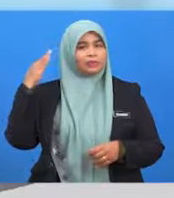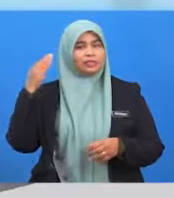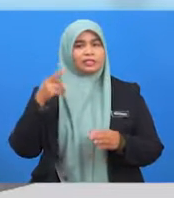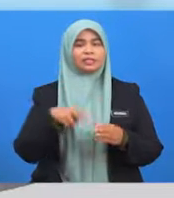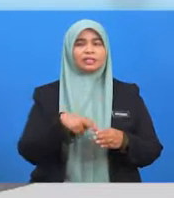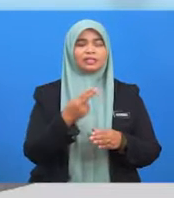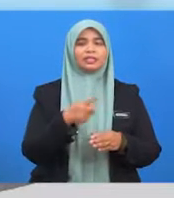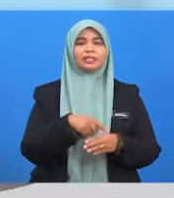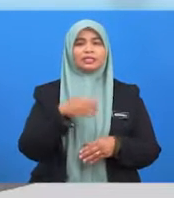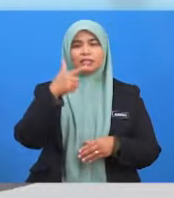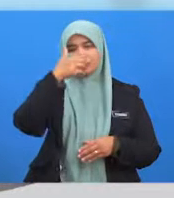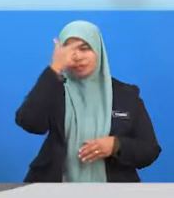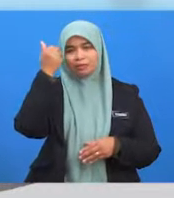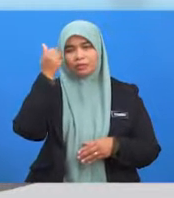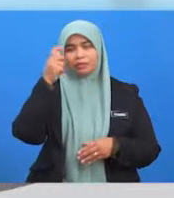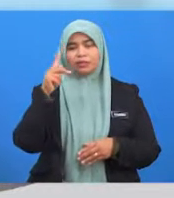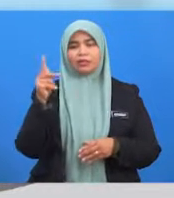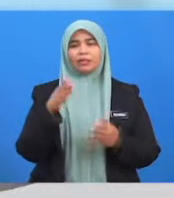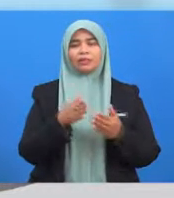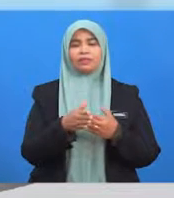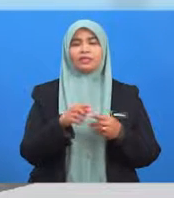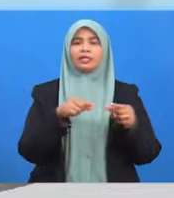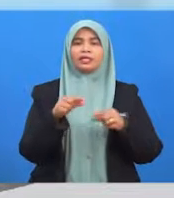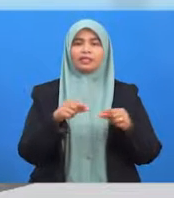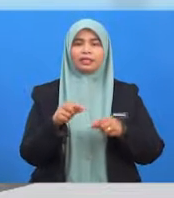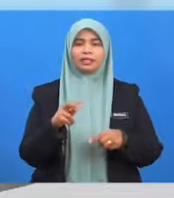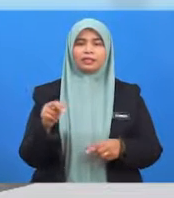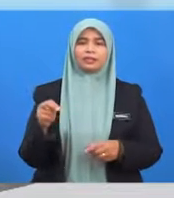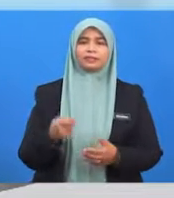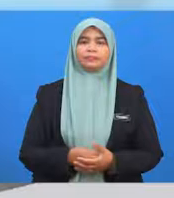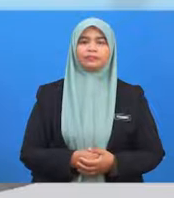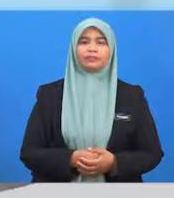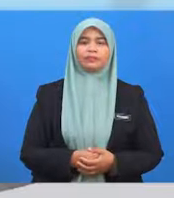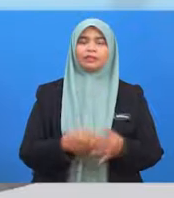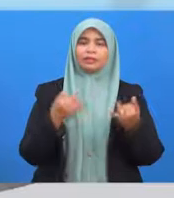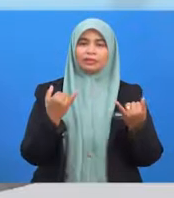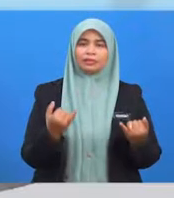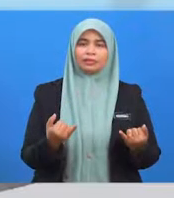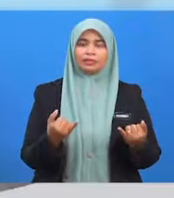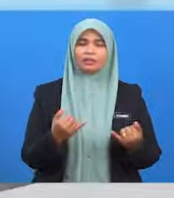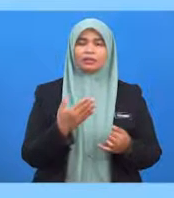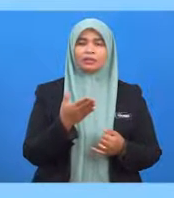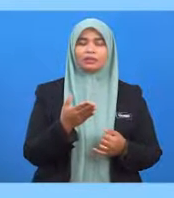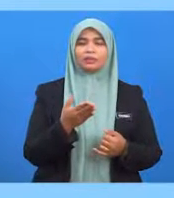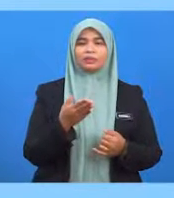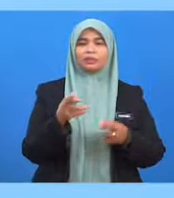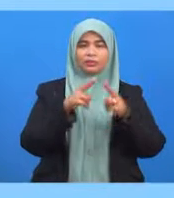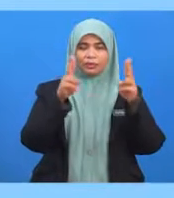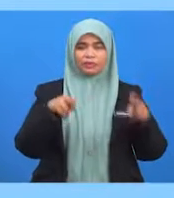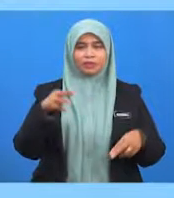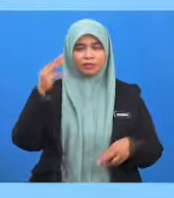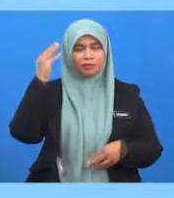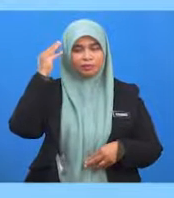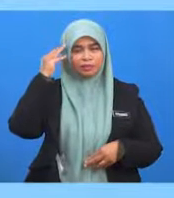terhasil disebabkan oleh getaran. Sekarang, kamu uji minda